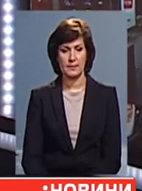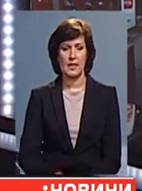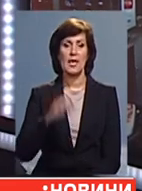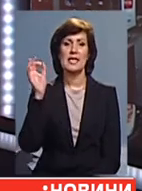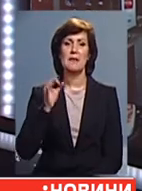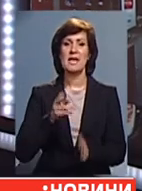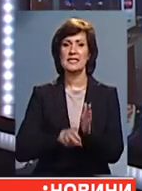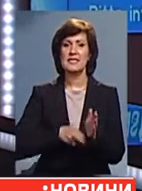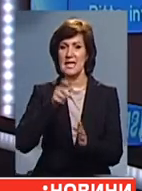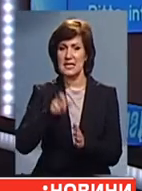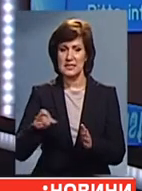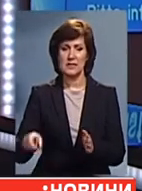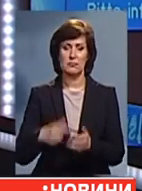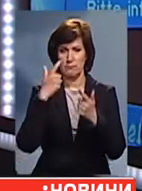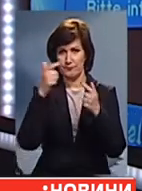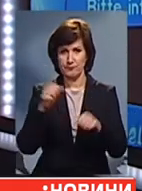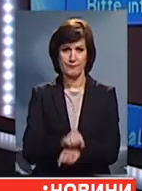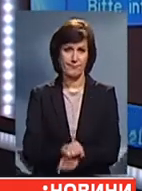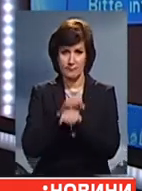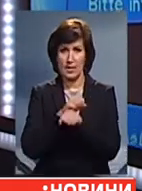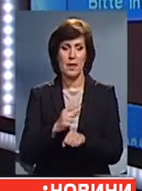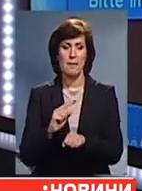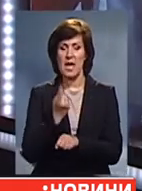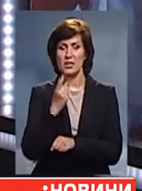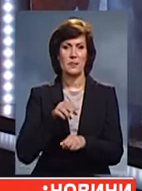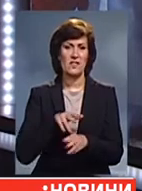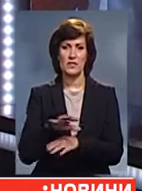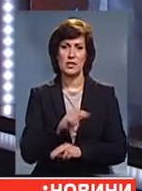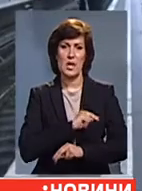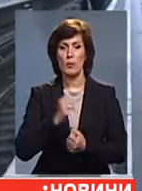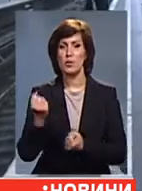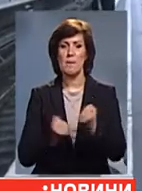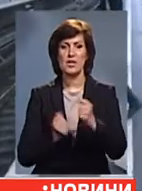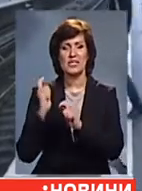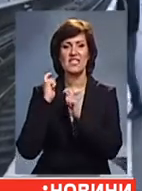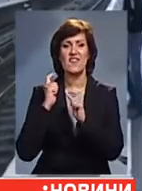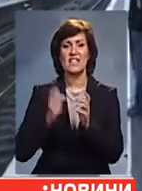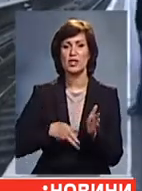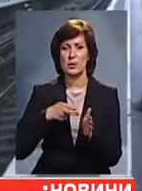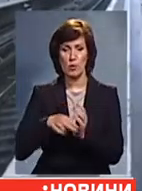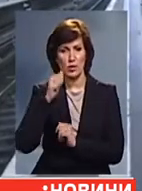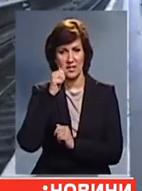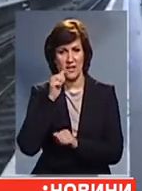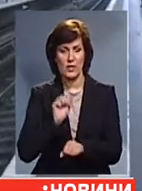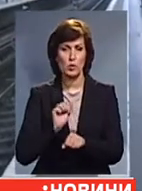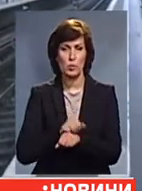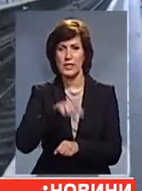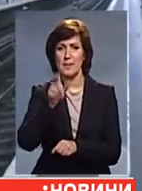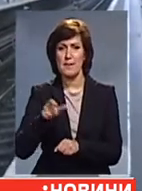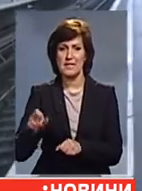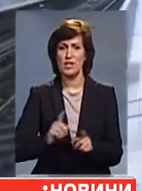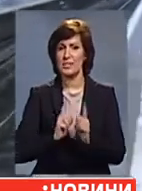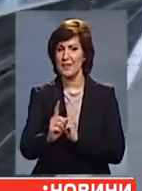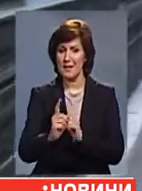Німецькі залізничники оголосили черговий страйк. Першими не вийшли на роботу машиністи вантажних потягів. Завтра зупиняться пасажирські